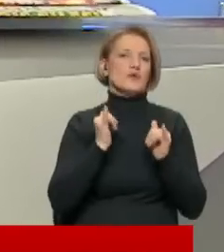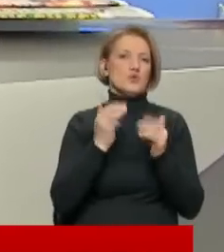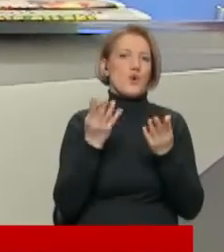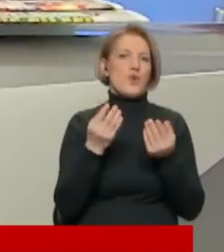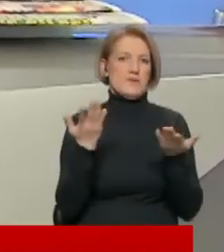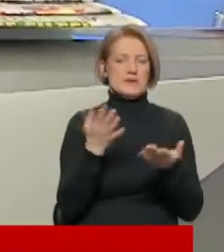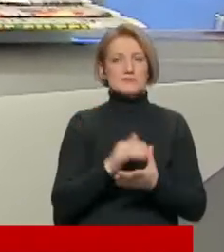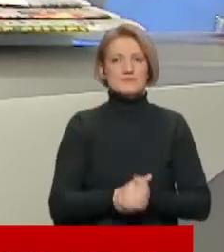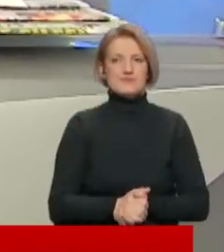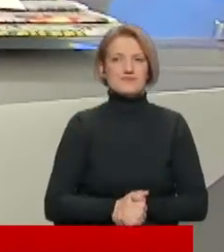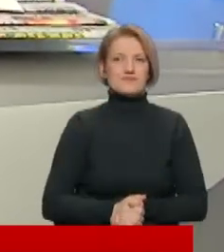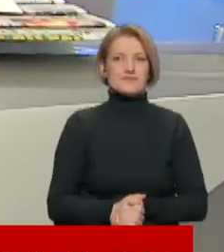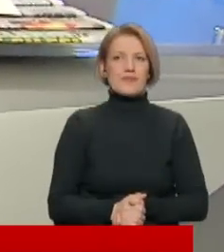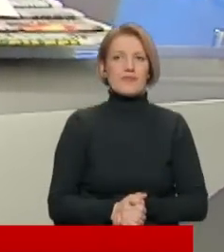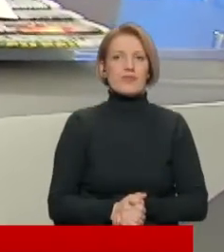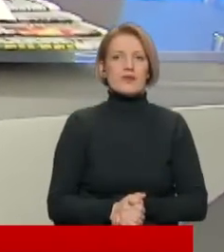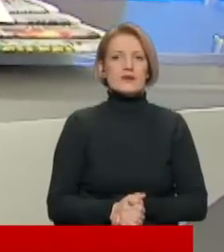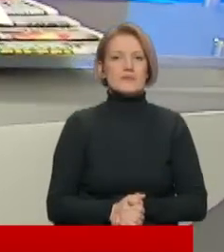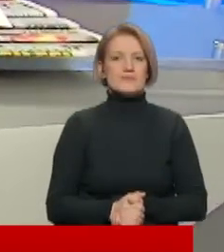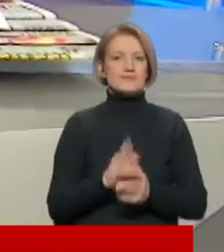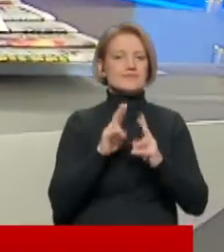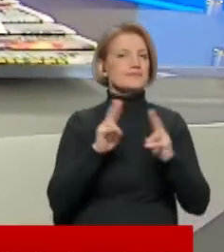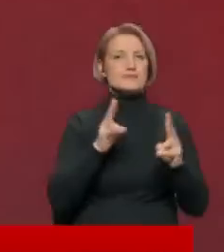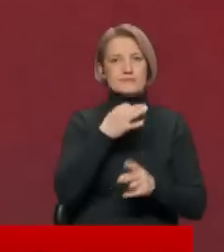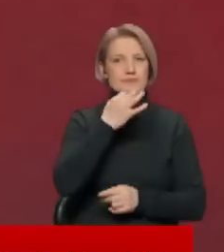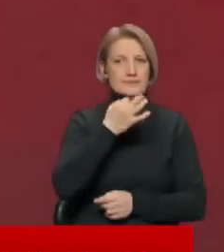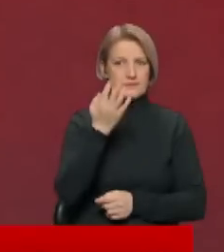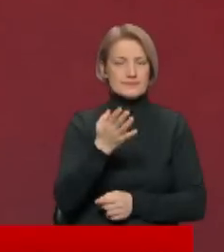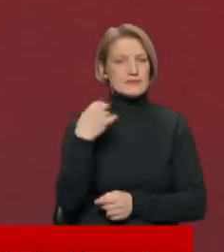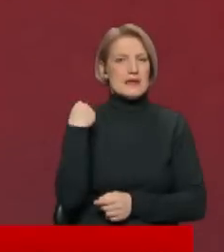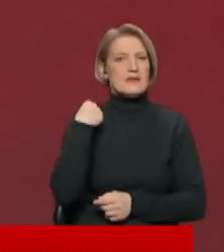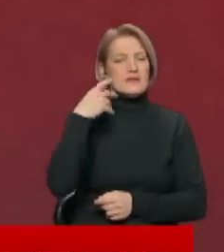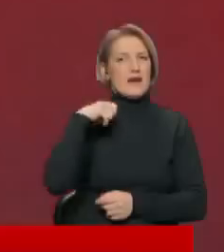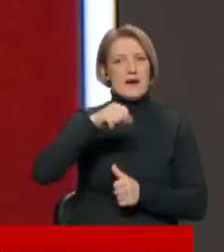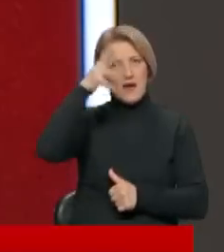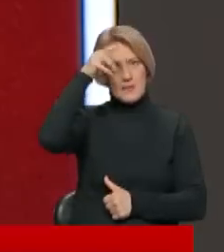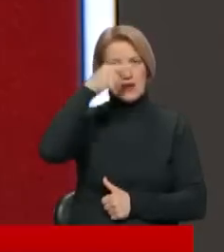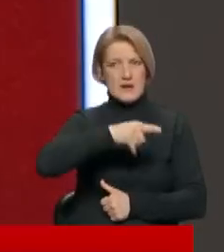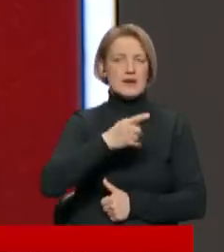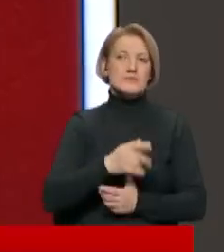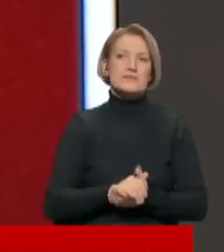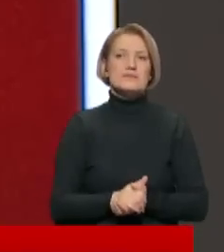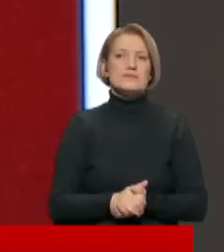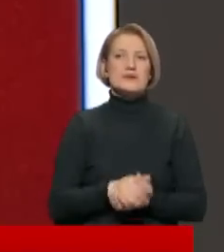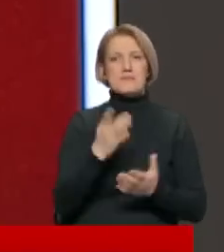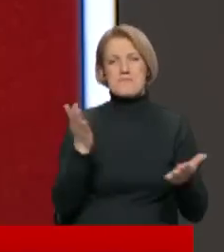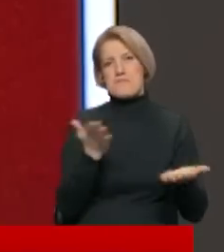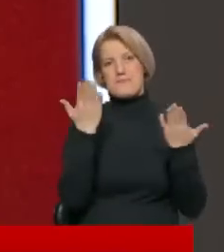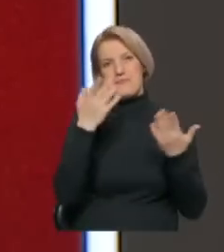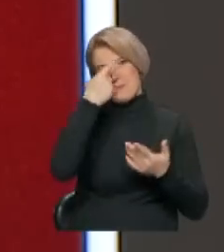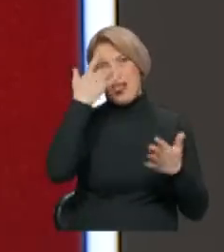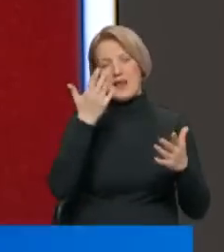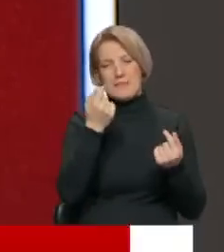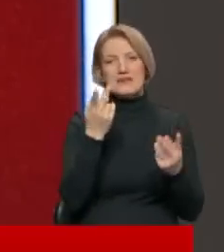eşiğinden dönüldü diyebiliriz En azından sıradaki haberimiz yine Amerika Birleşik devletlerinden Hani bu kadar gergin haber vermişken belki birazcık